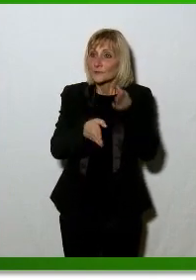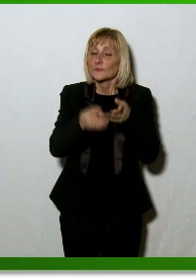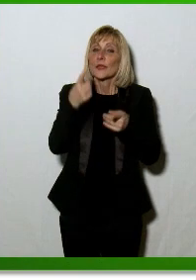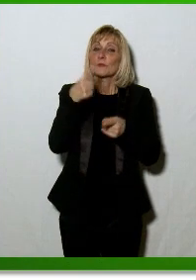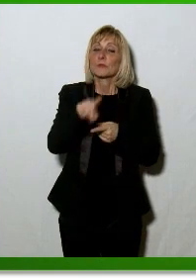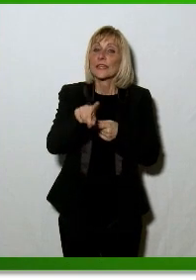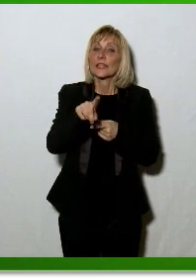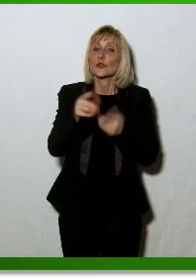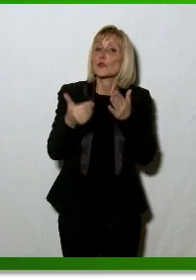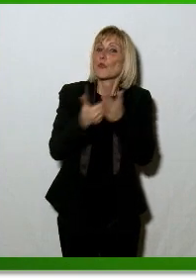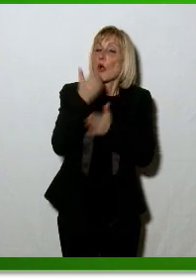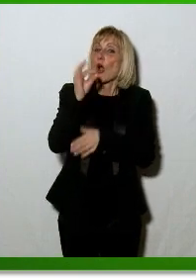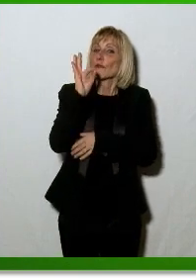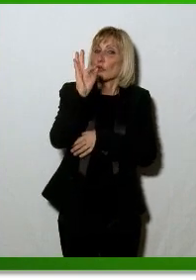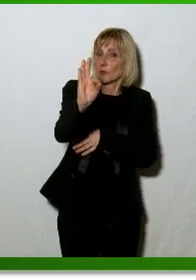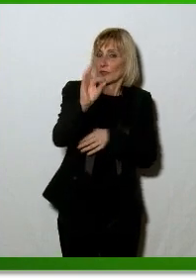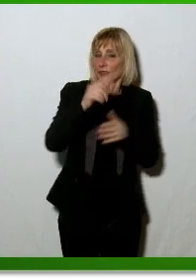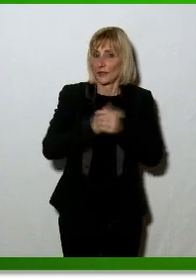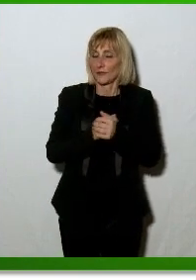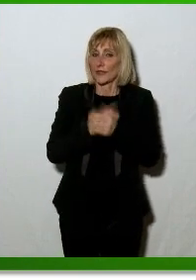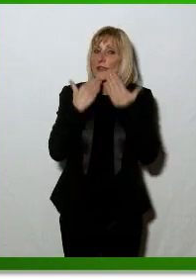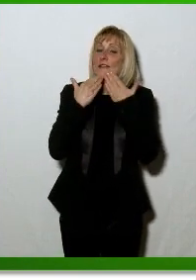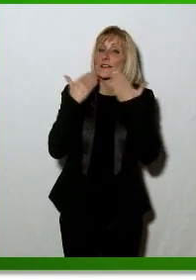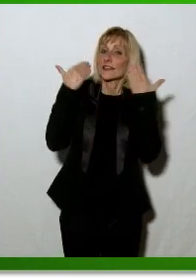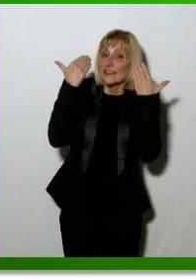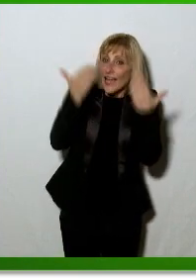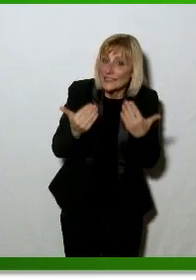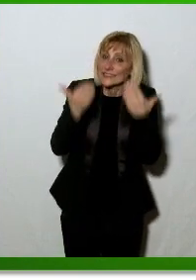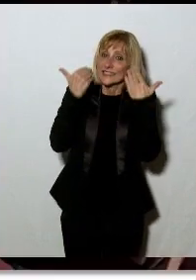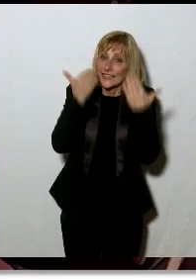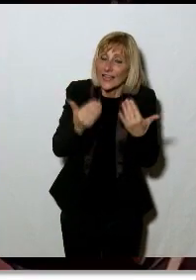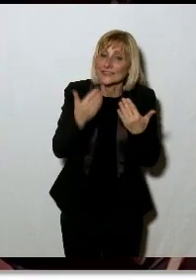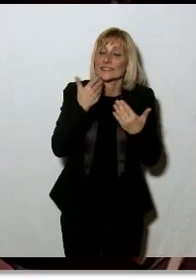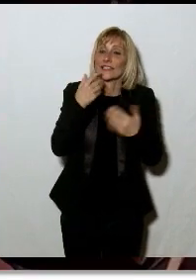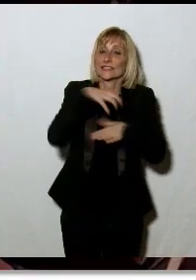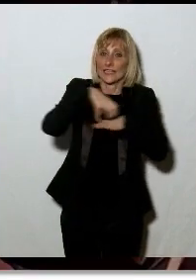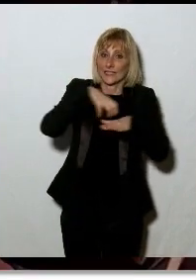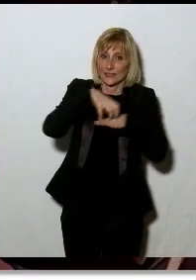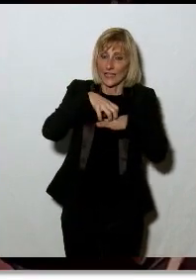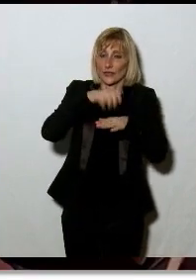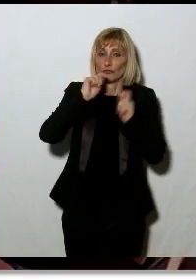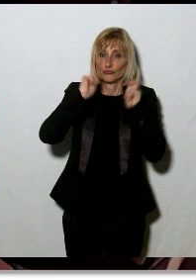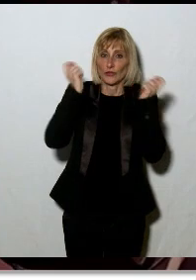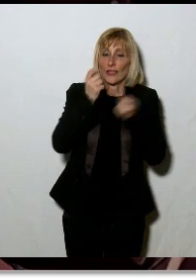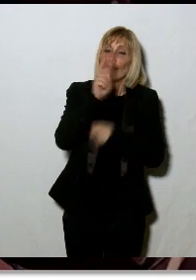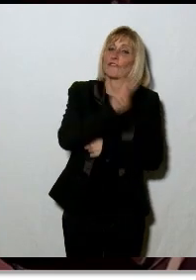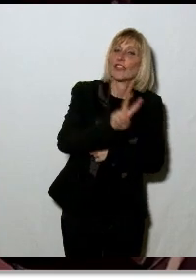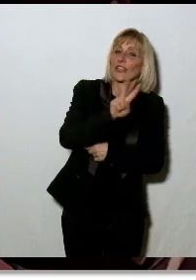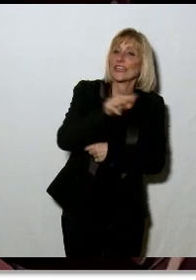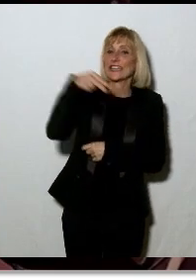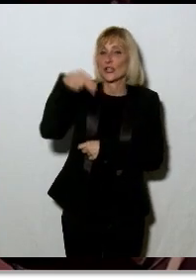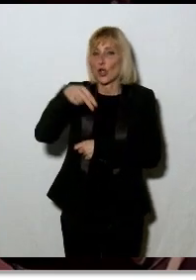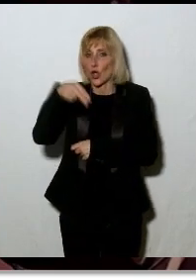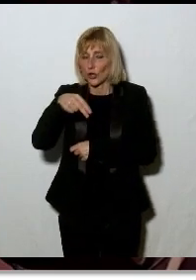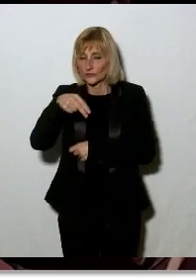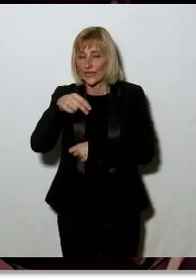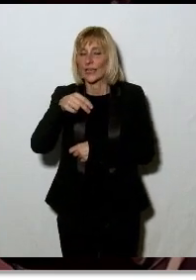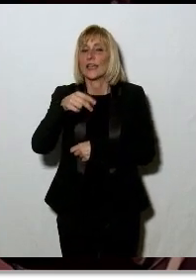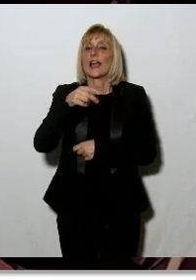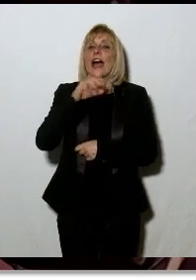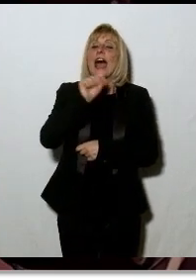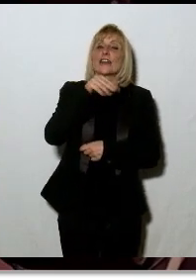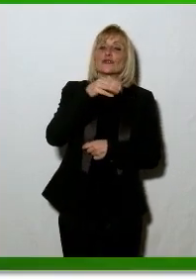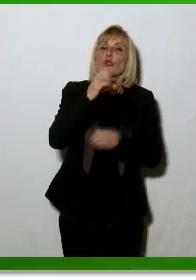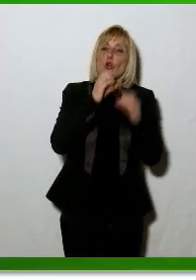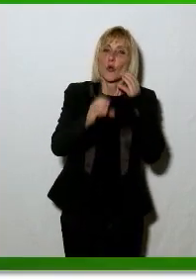verso nuovi traguardi ringrazio davvero il segretario generale Veronica Nicotra Anci comunicare Patrizia